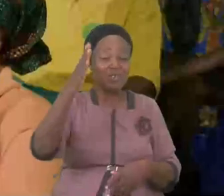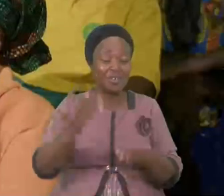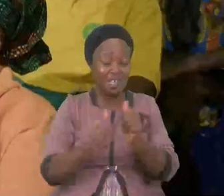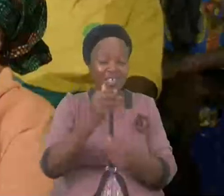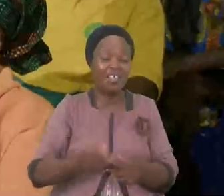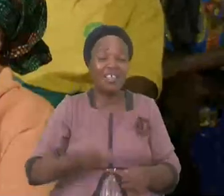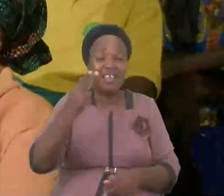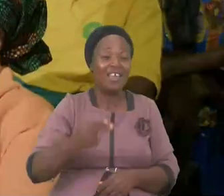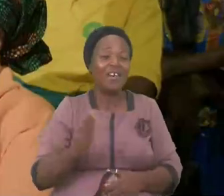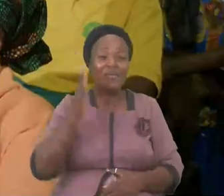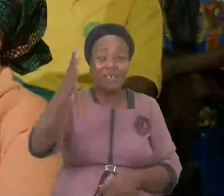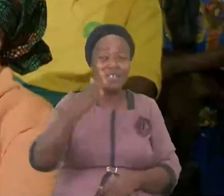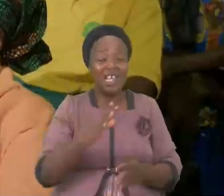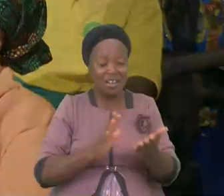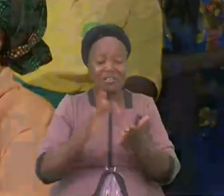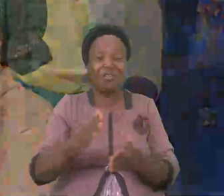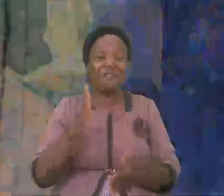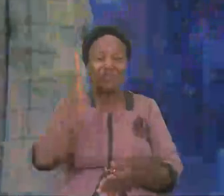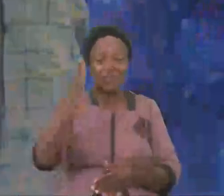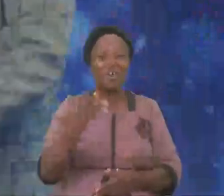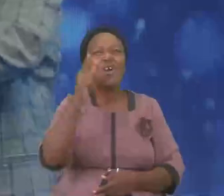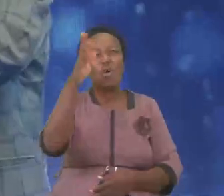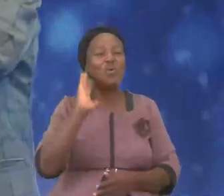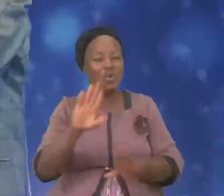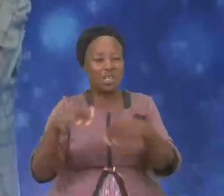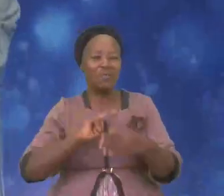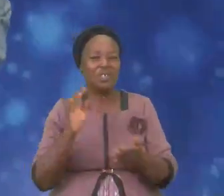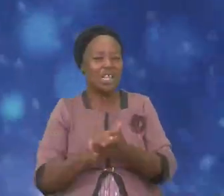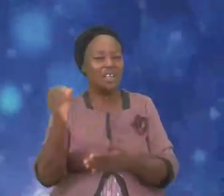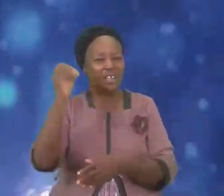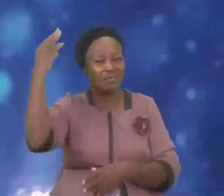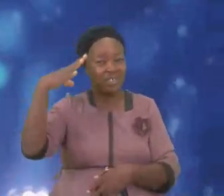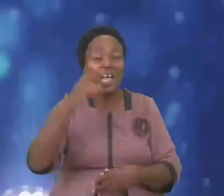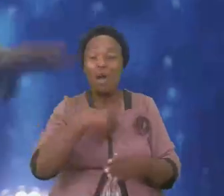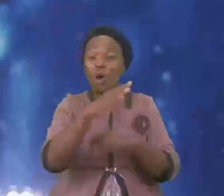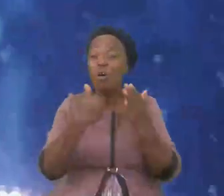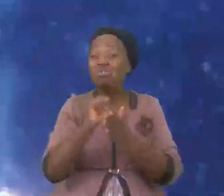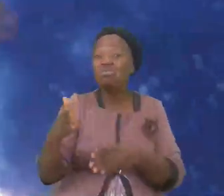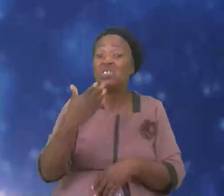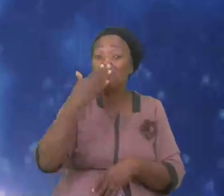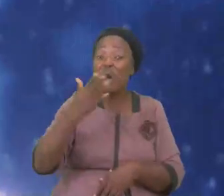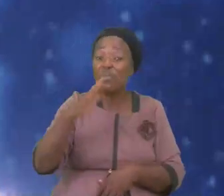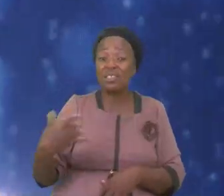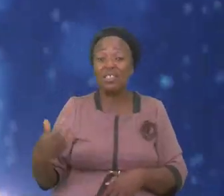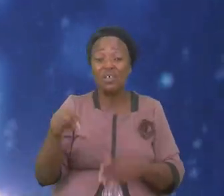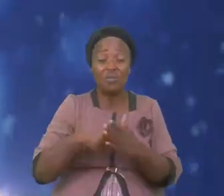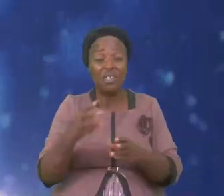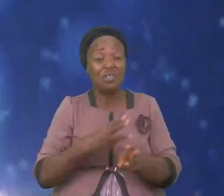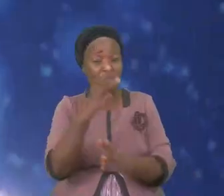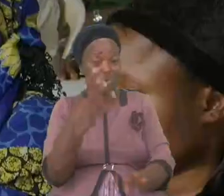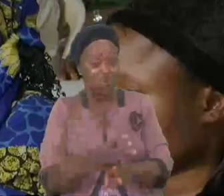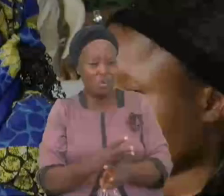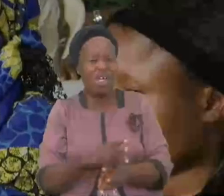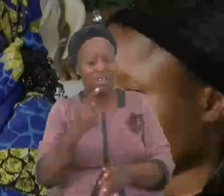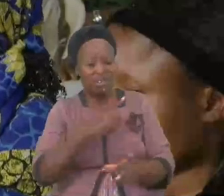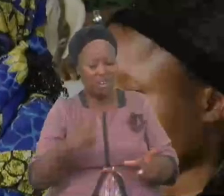un meilleur avenir, un avenir glorieux, Dieu nous donnera la grâce. Toutes ces délices du monde, tous ces désirs du